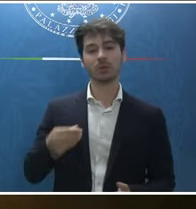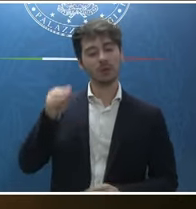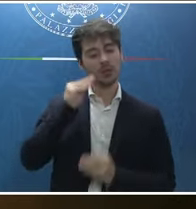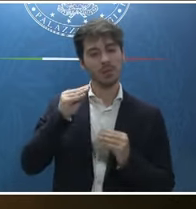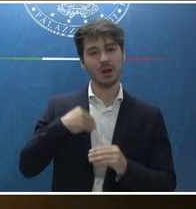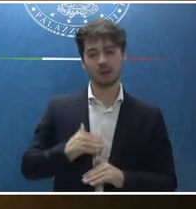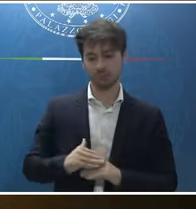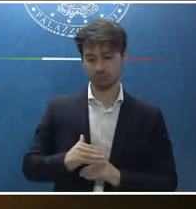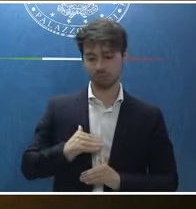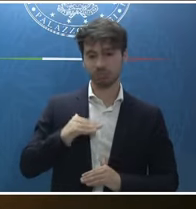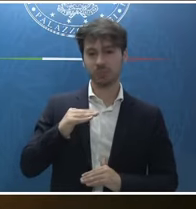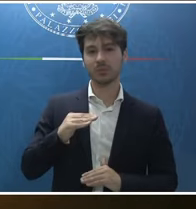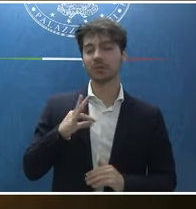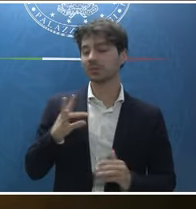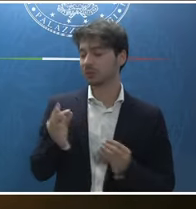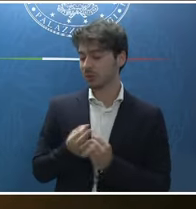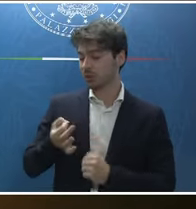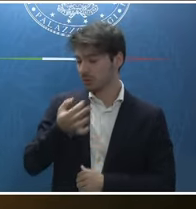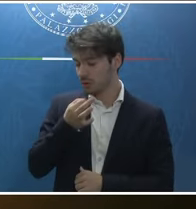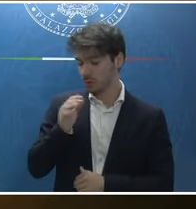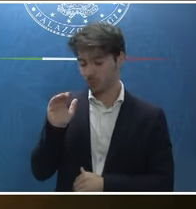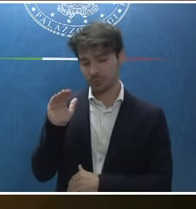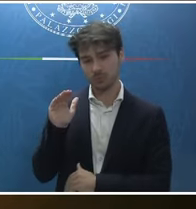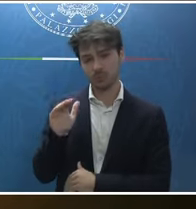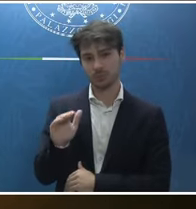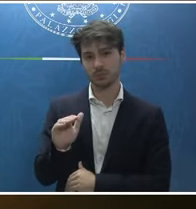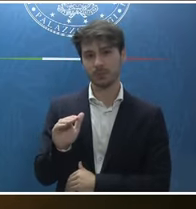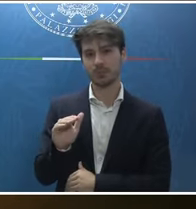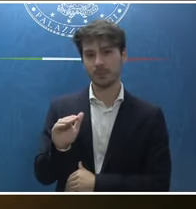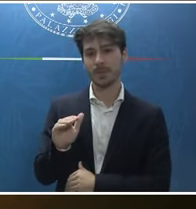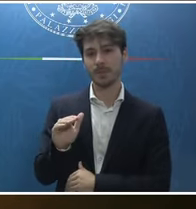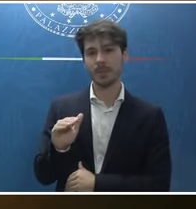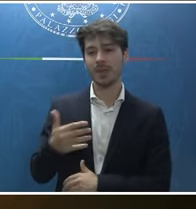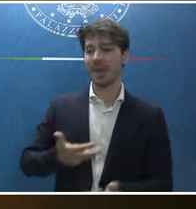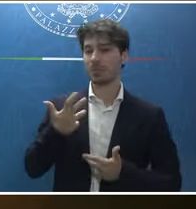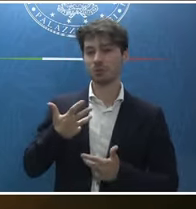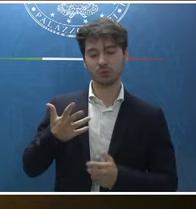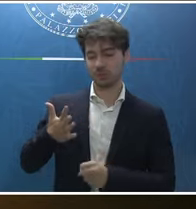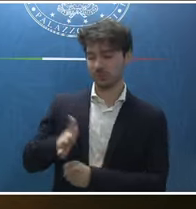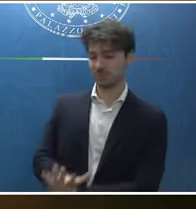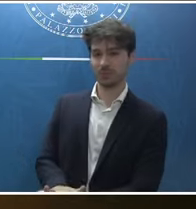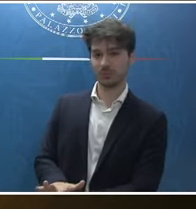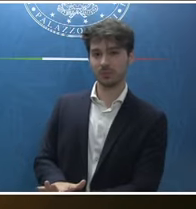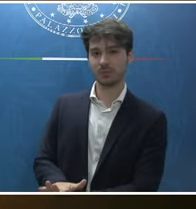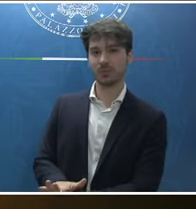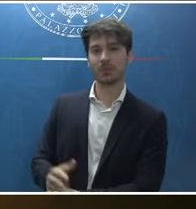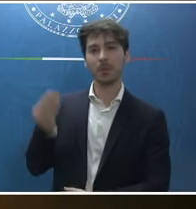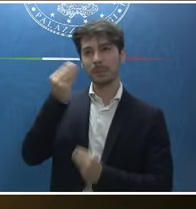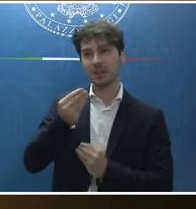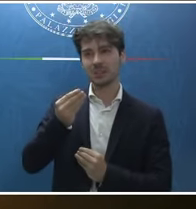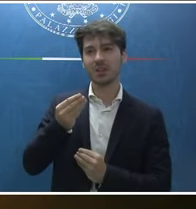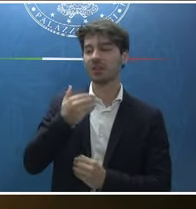con le droghe, convivendoci giorno dopo giorno. Ho represso le mie emozioni per non sentire i miei pensieri e le